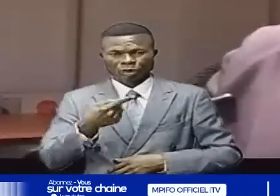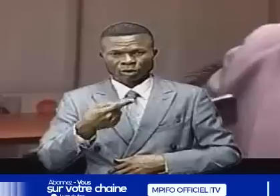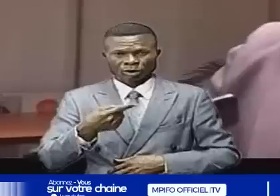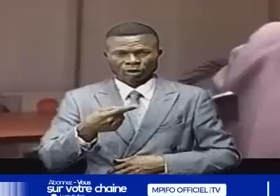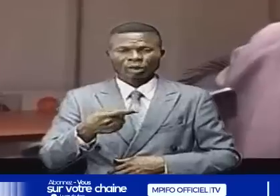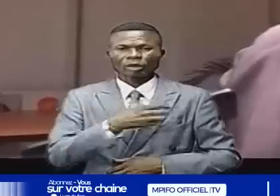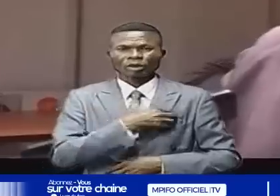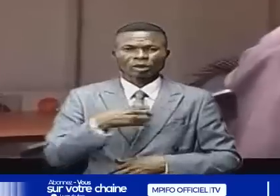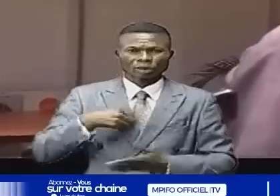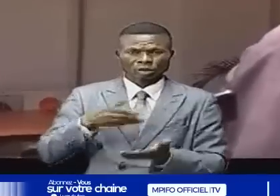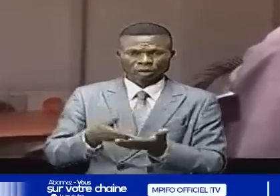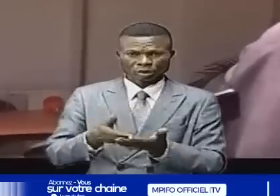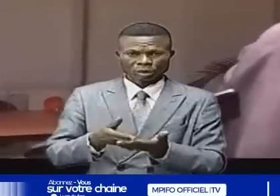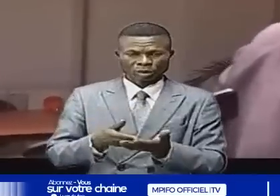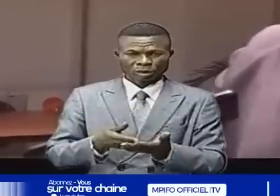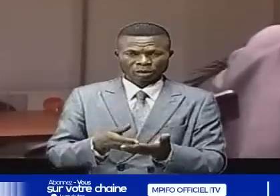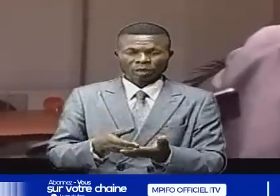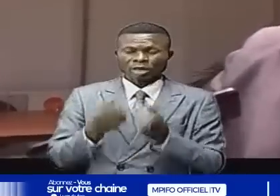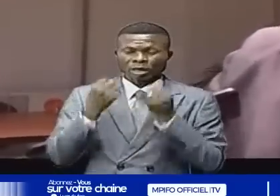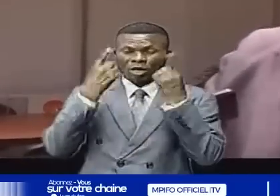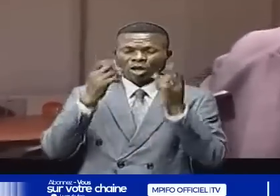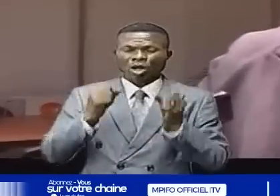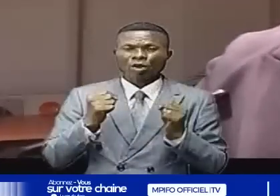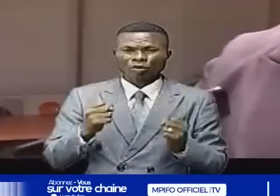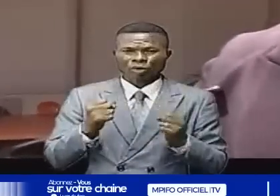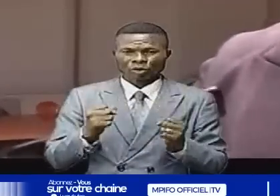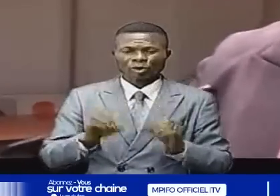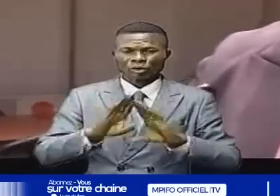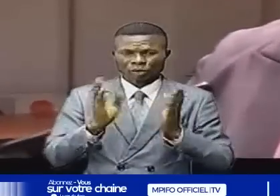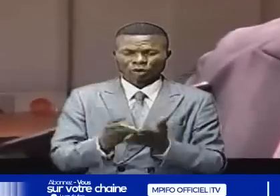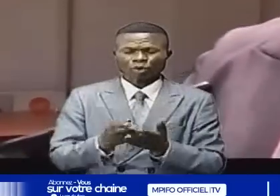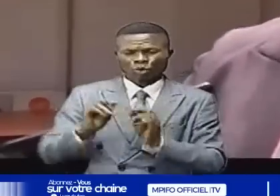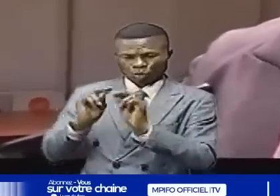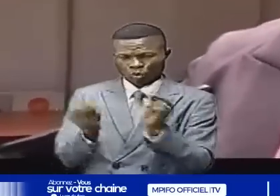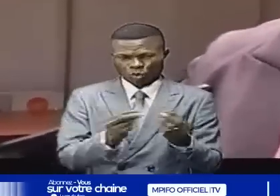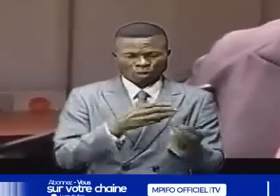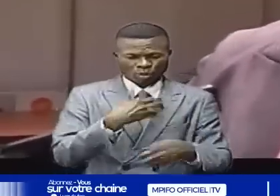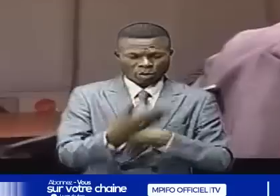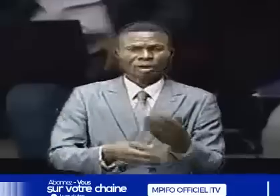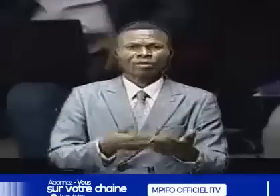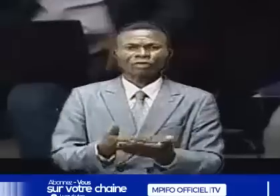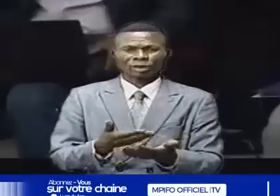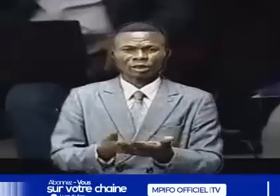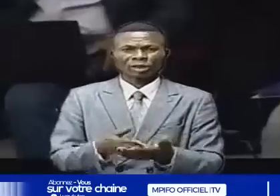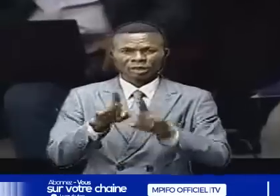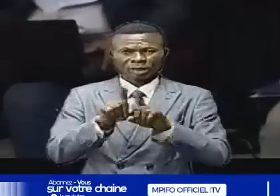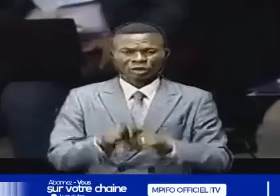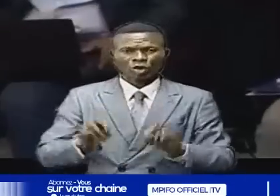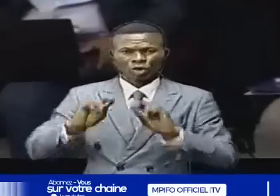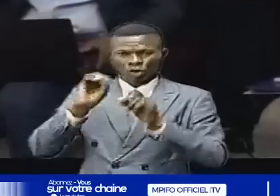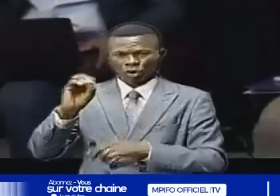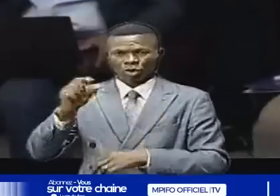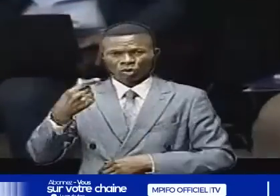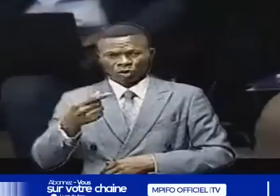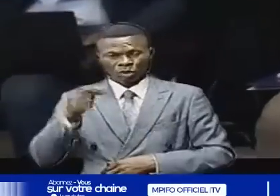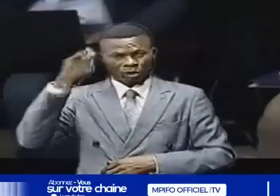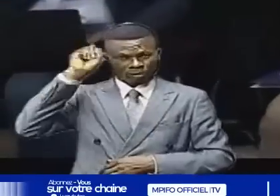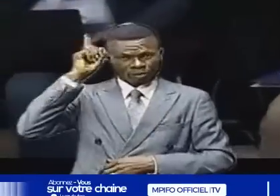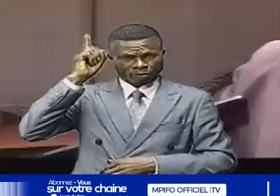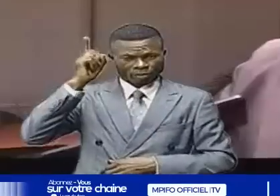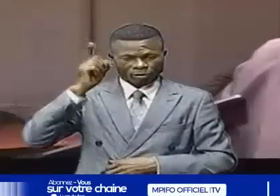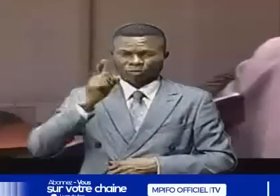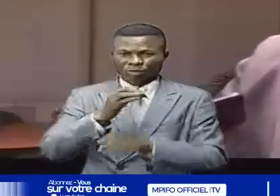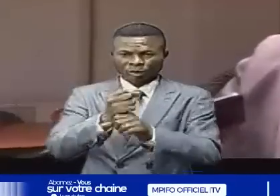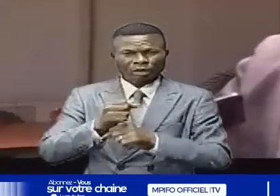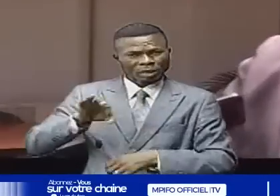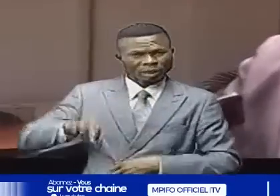faibles. Et aujourd'hui, c'est spectaculaire de voir ce que ces organisations ont pu réaliser. Et ces organisations qui, au départ, ne pouvaient pas